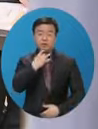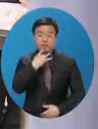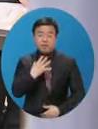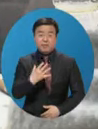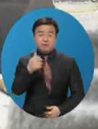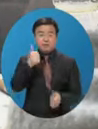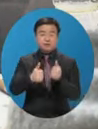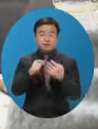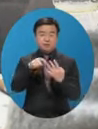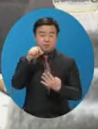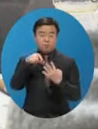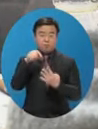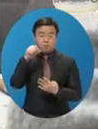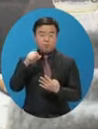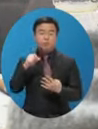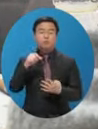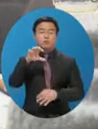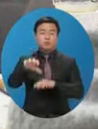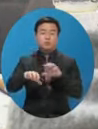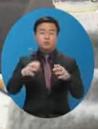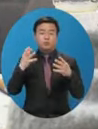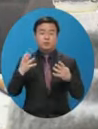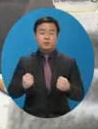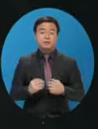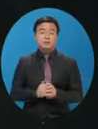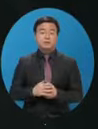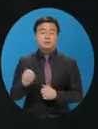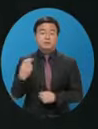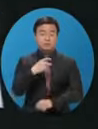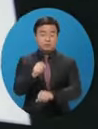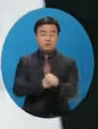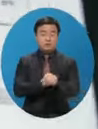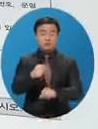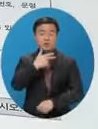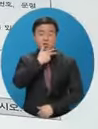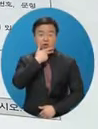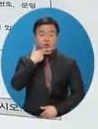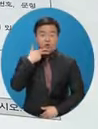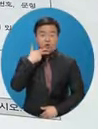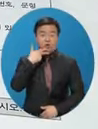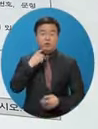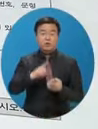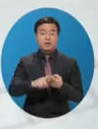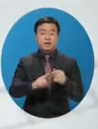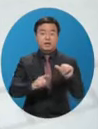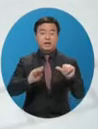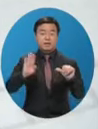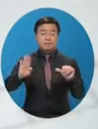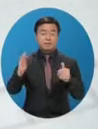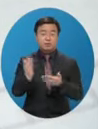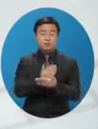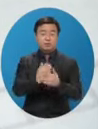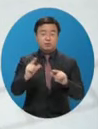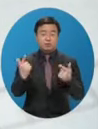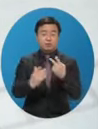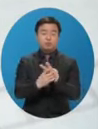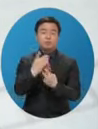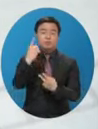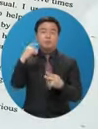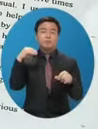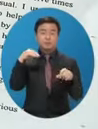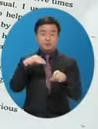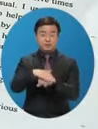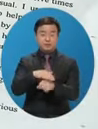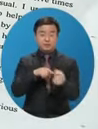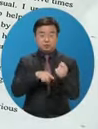실시하는 대학도 많기 때문입니다. 특히 영어 과목의 경우 AB 유형별이 아닌 통합형으로